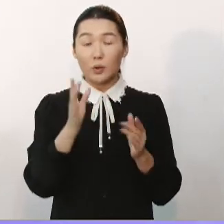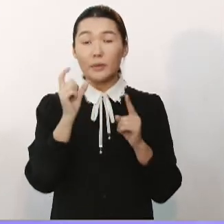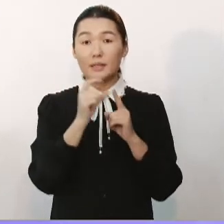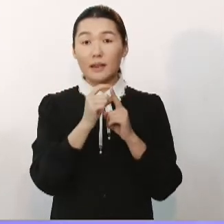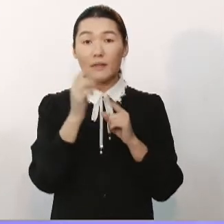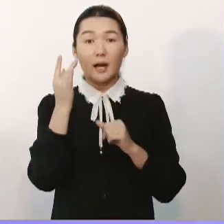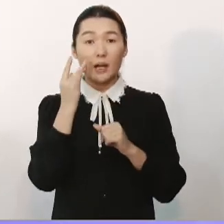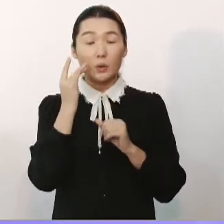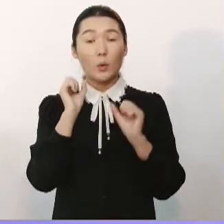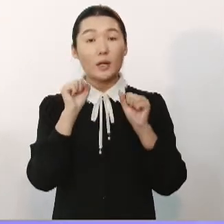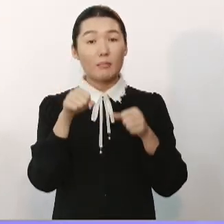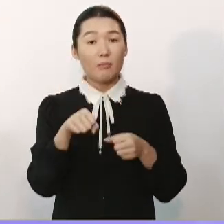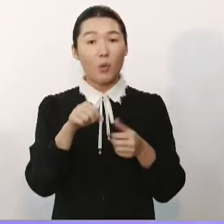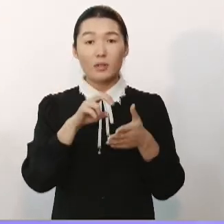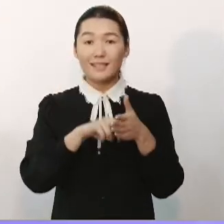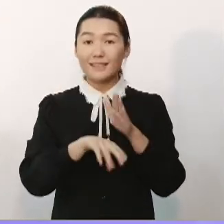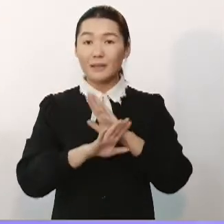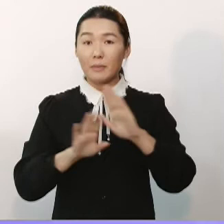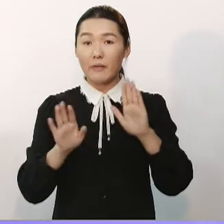слова, которые можно не